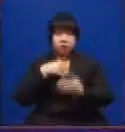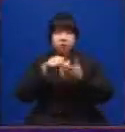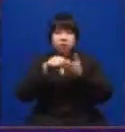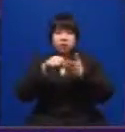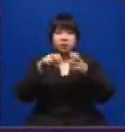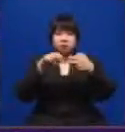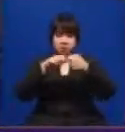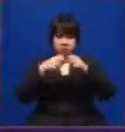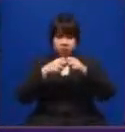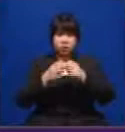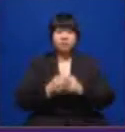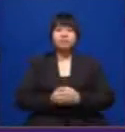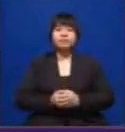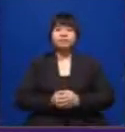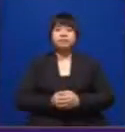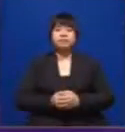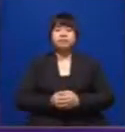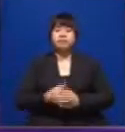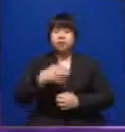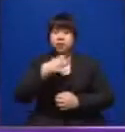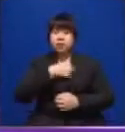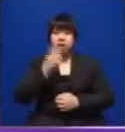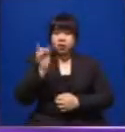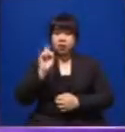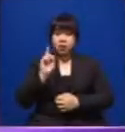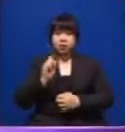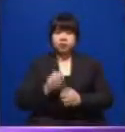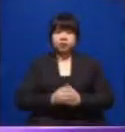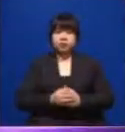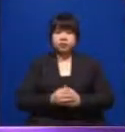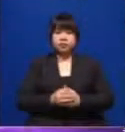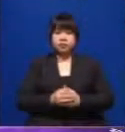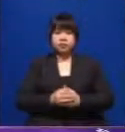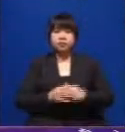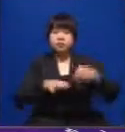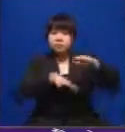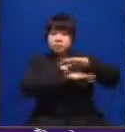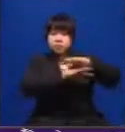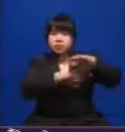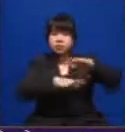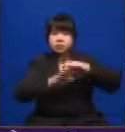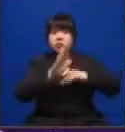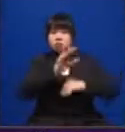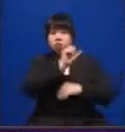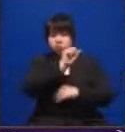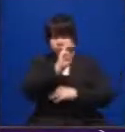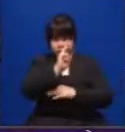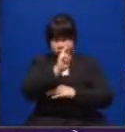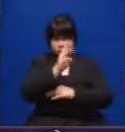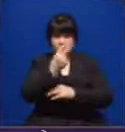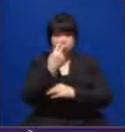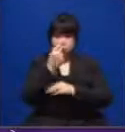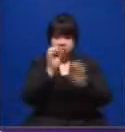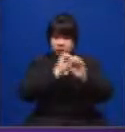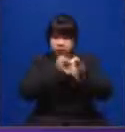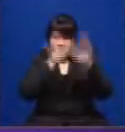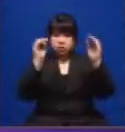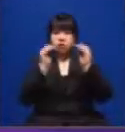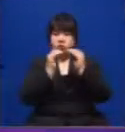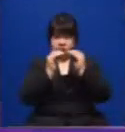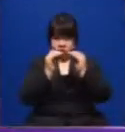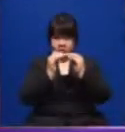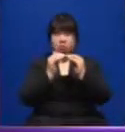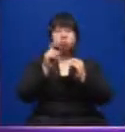ก็อยากให้ส.วนะคะทำหน้าที่เอ่อเป็นมาตรฐานของตัวเองแล้วก็โปร่งใสนะคะยุติธรรม